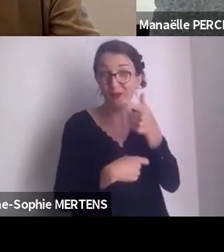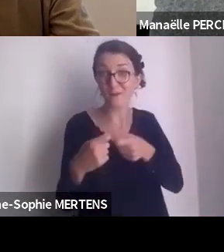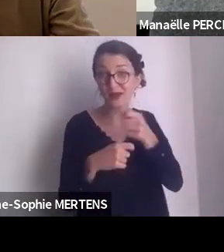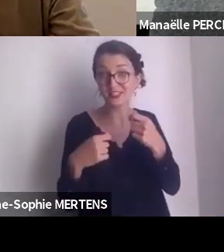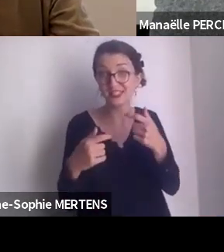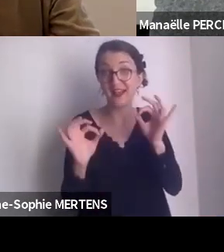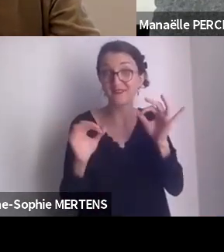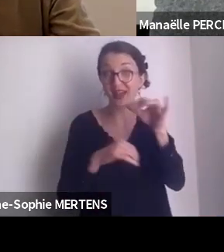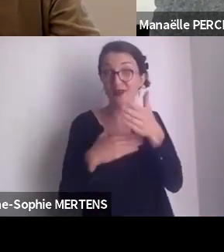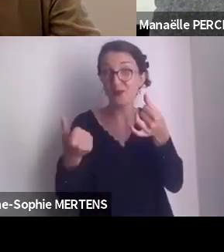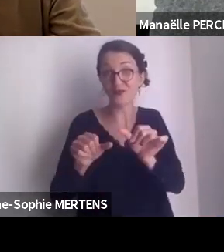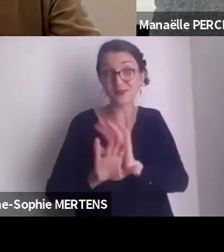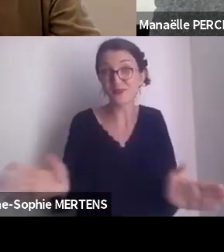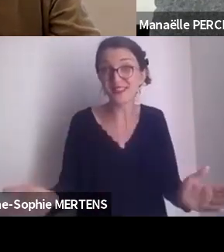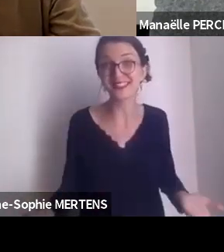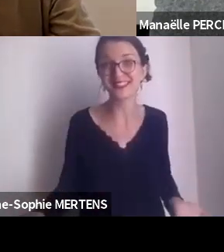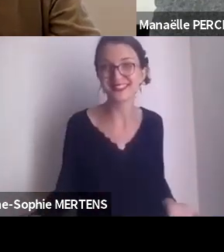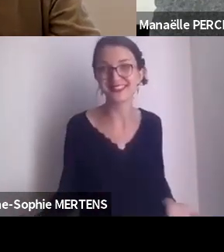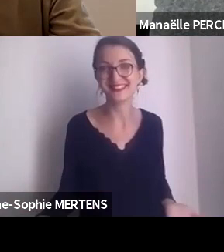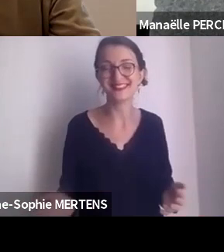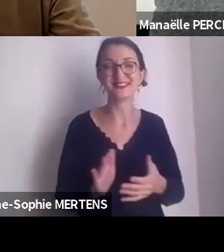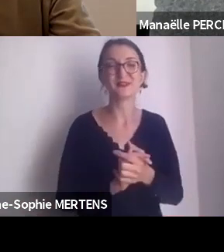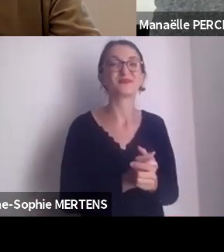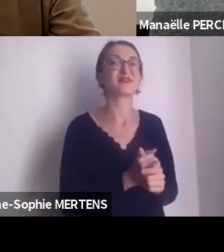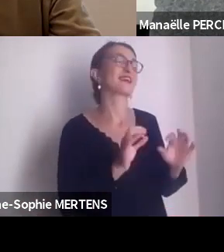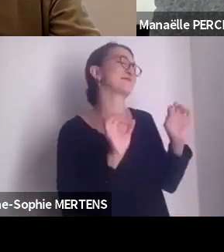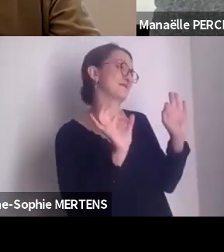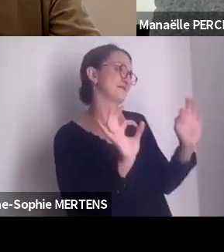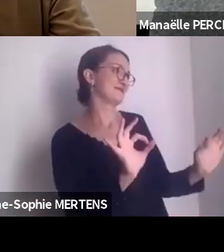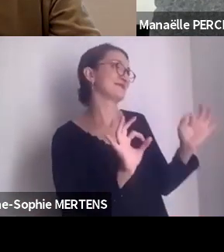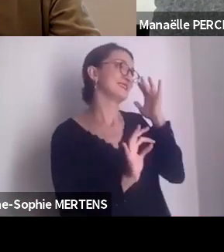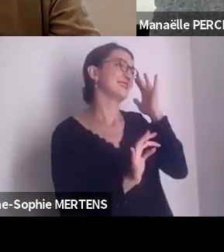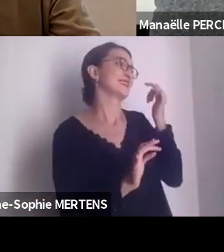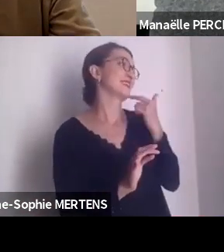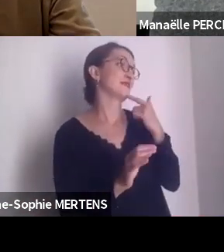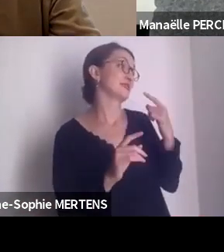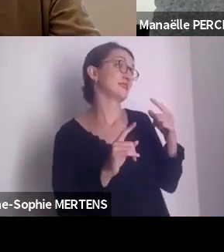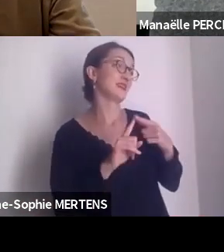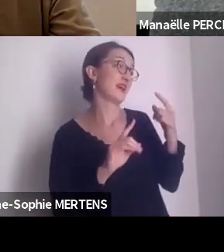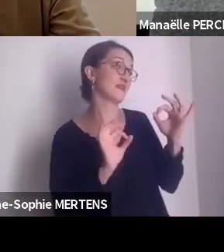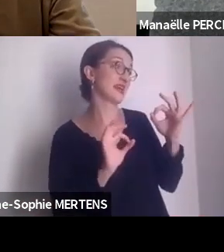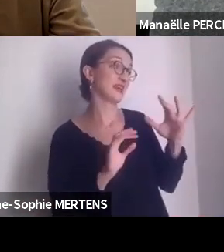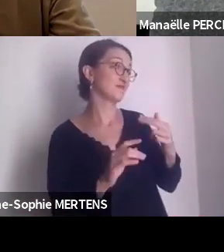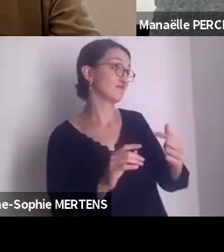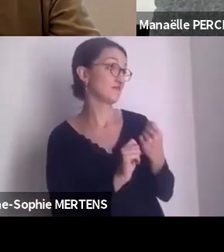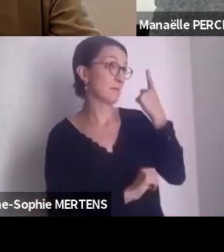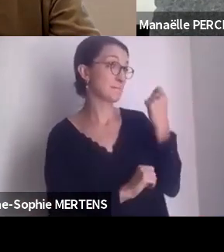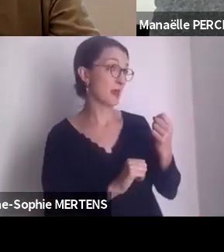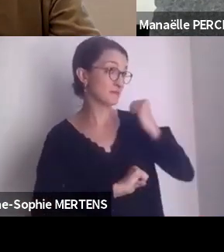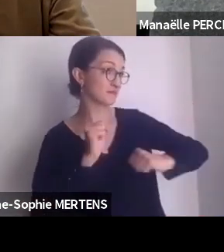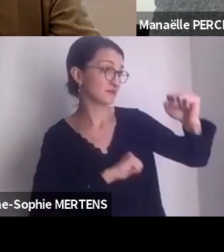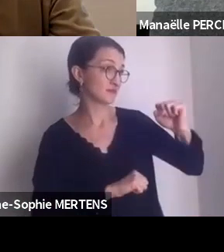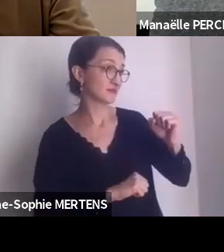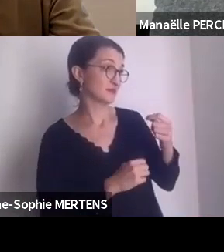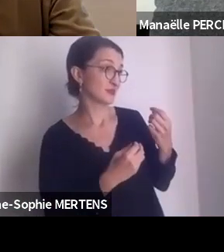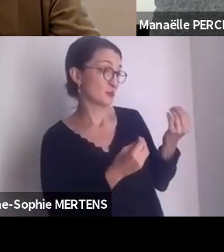D'accord. Donc en fait, oui, c'est vraiment, encore du sujet, c'est vraiment la réactivité qui t'a permis de réorganiser un petit peu tout ce que